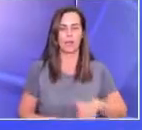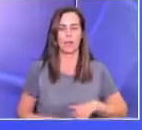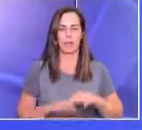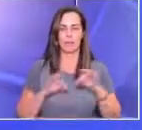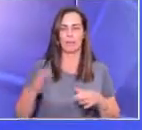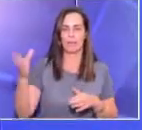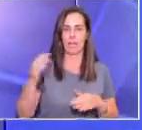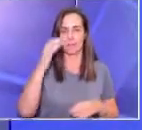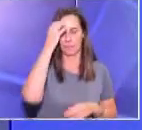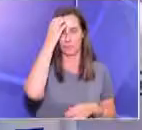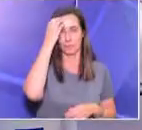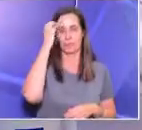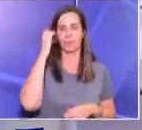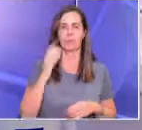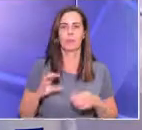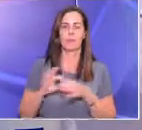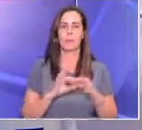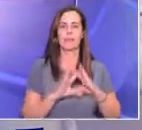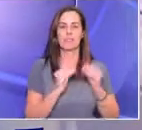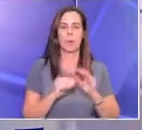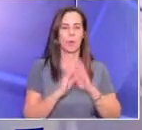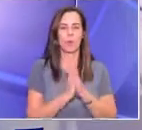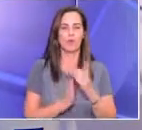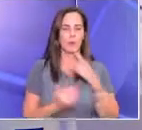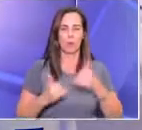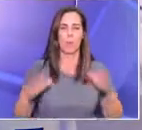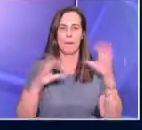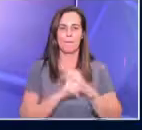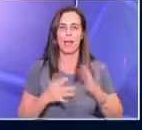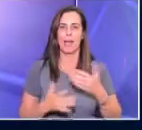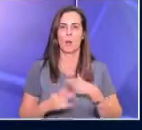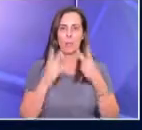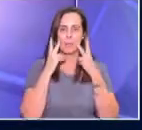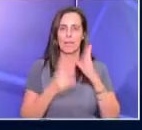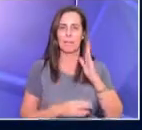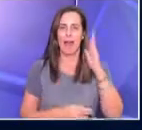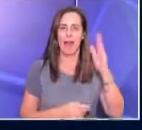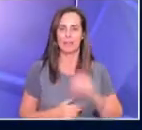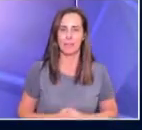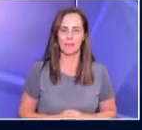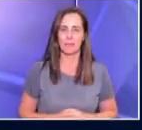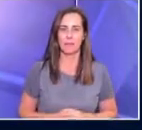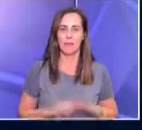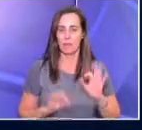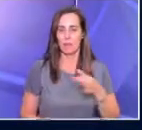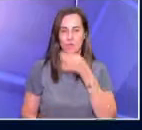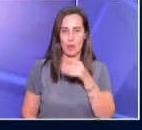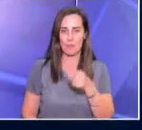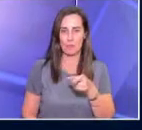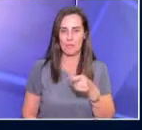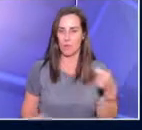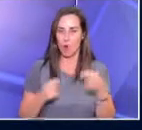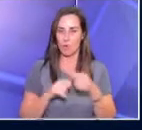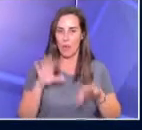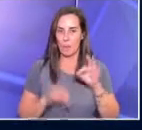מתחיל עם עדי. משפט סיכום, על כל מה שעברנו פה הערב, איך אנחנו מסתכלים על העתיד, האמת היא, אני גם שואל, האם זה יהיה